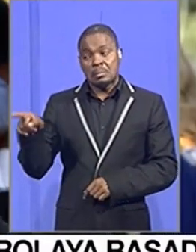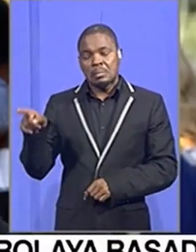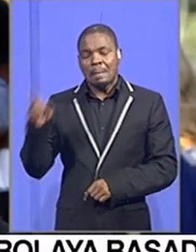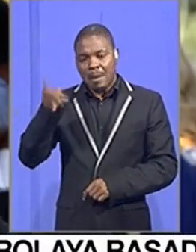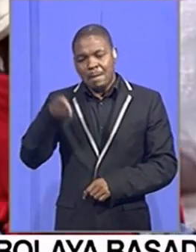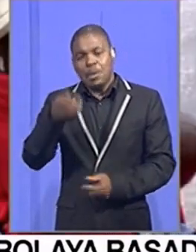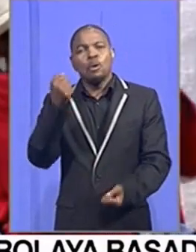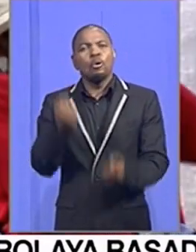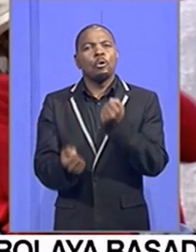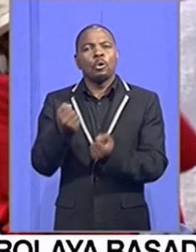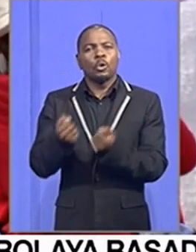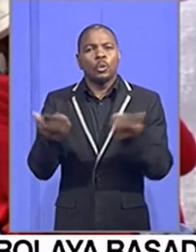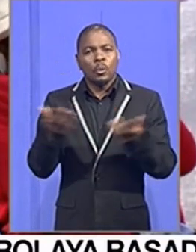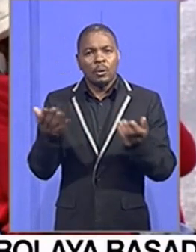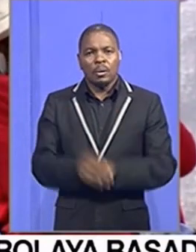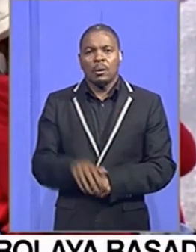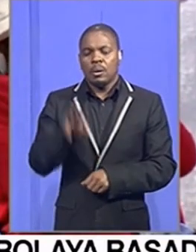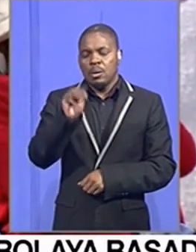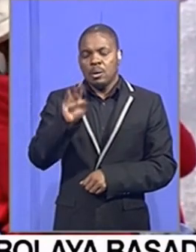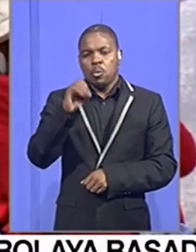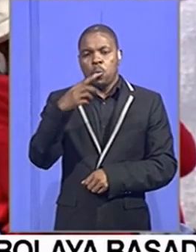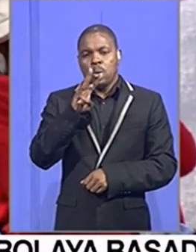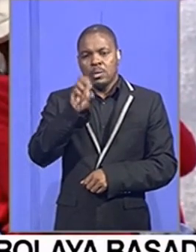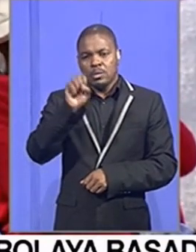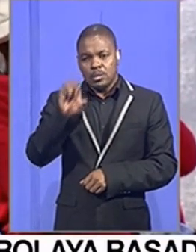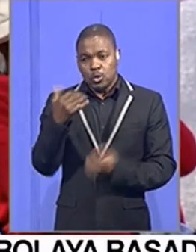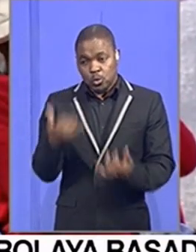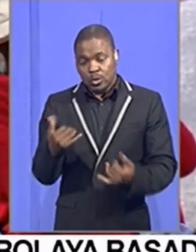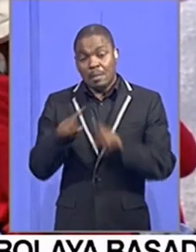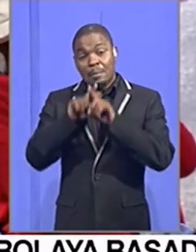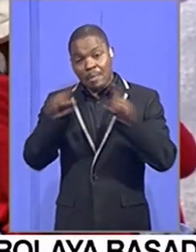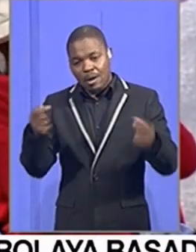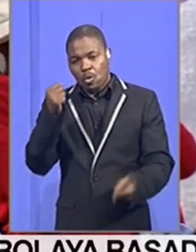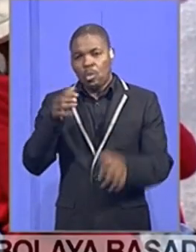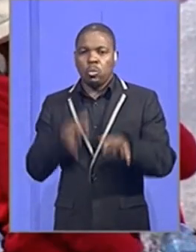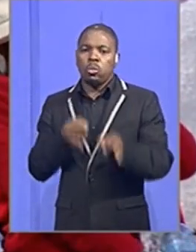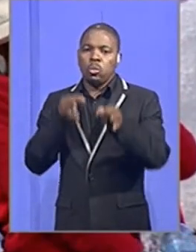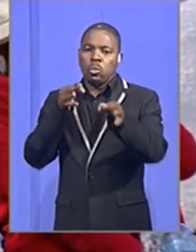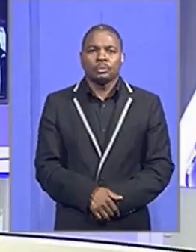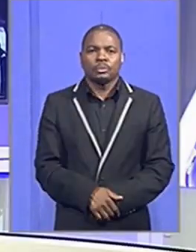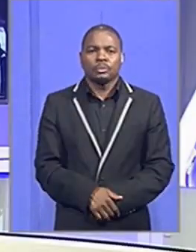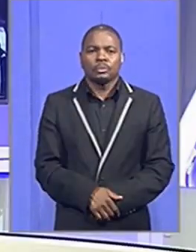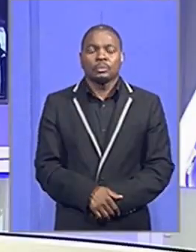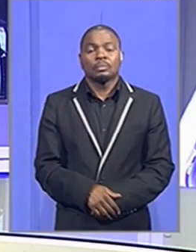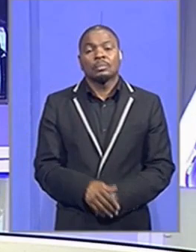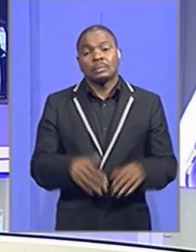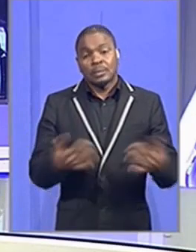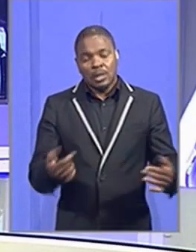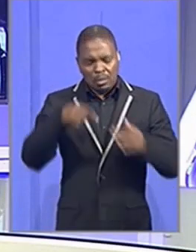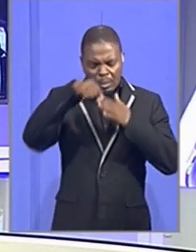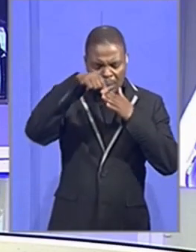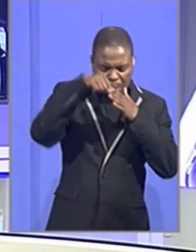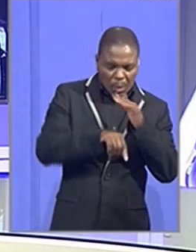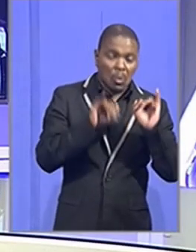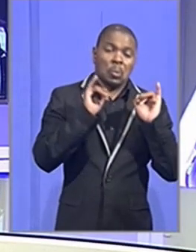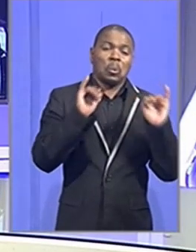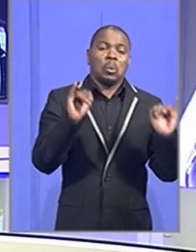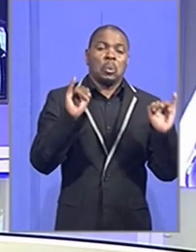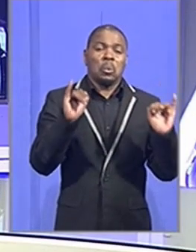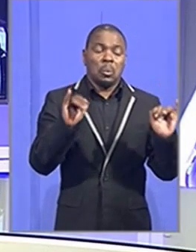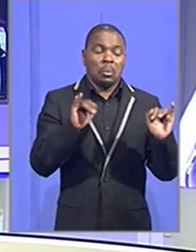o tla tswelela ka kgorong ya tsheko ya magistrato wa Mogwatsa le Kgomo eupša tsheko e šutišitše go sasa. Go kwatšetša mahloko a go ama